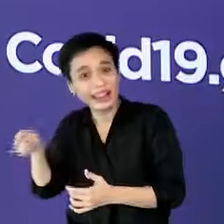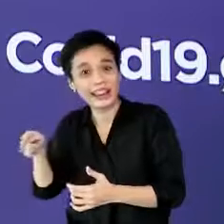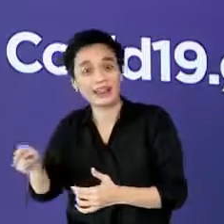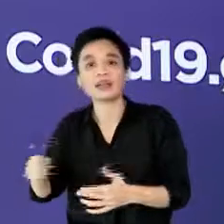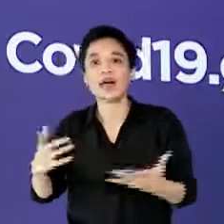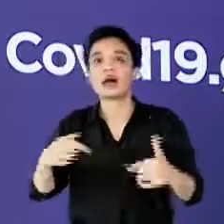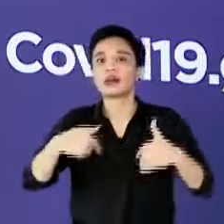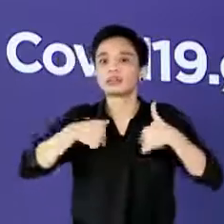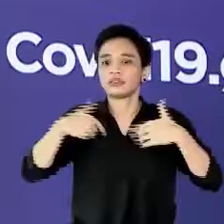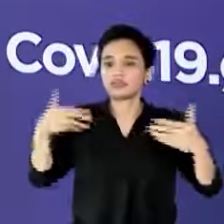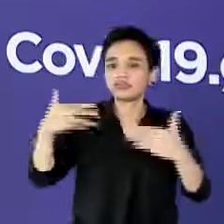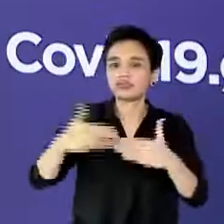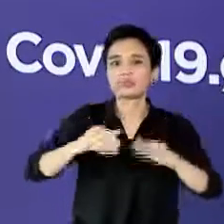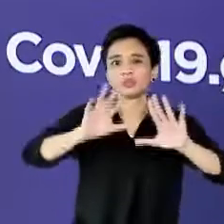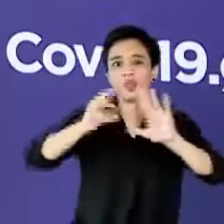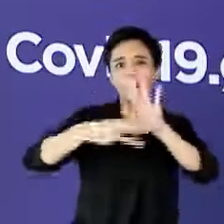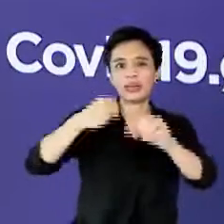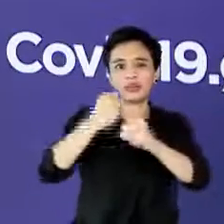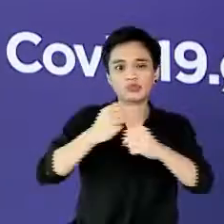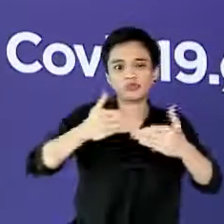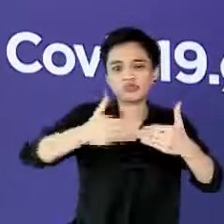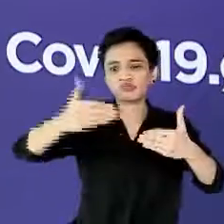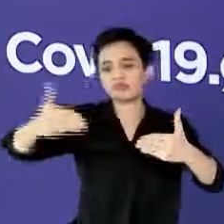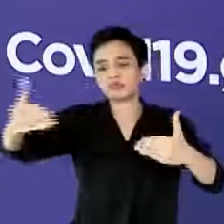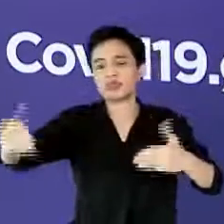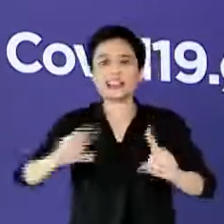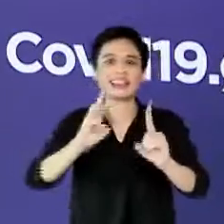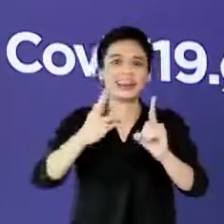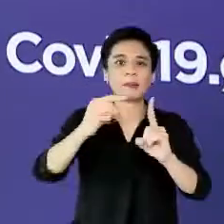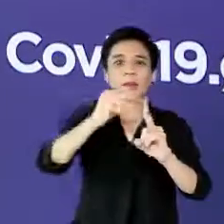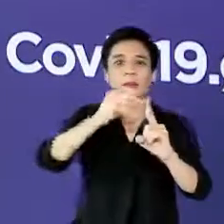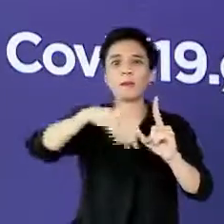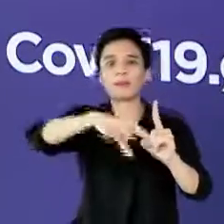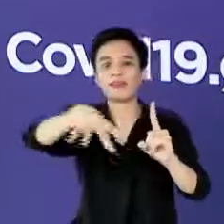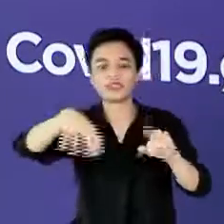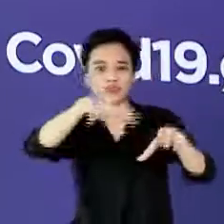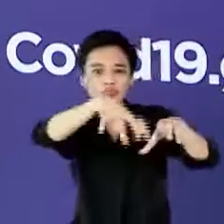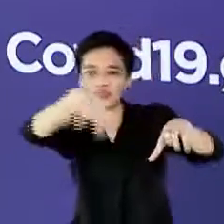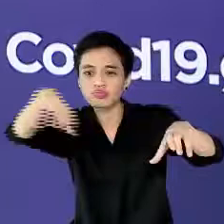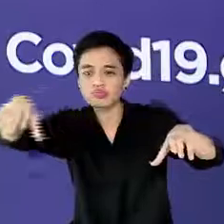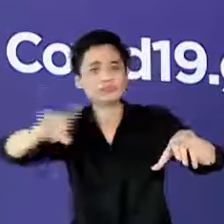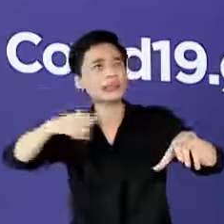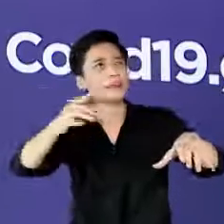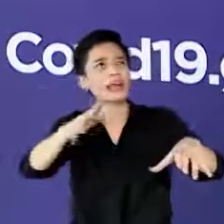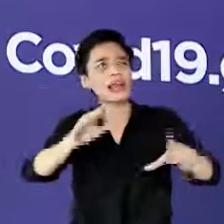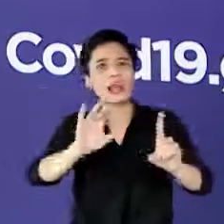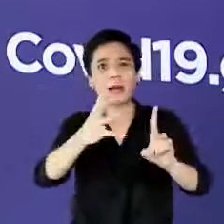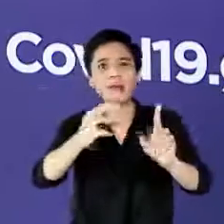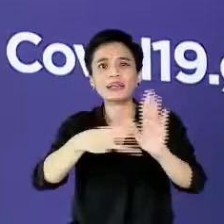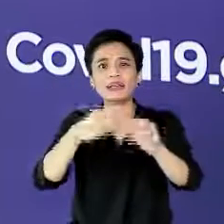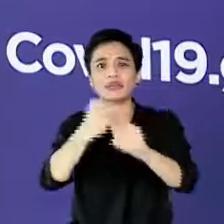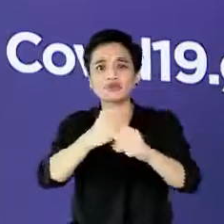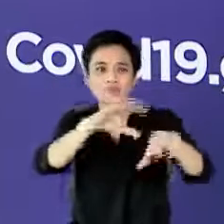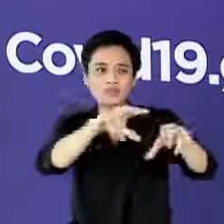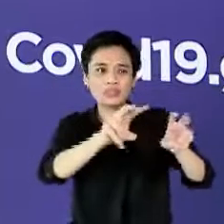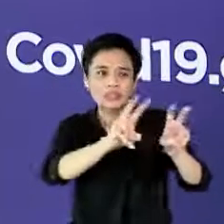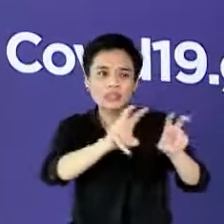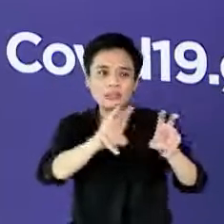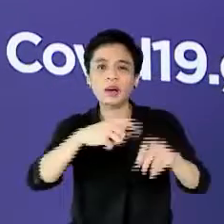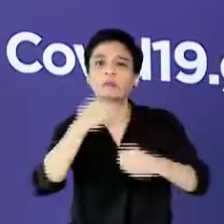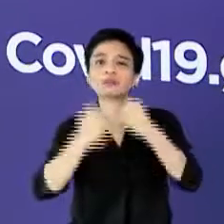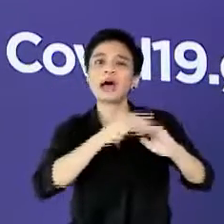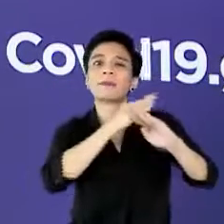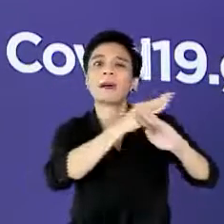selama 10 minggu dan bervariasi di 13 provinsi intervensi kita sampai 15 minggu bahkan beberapa provinsi